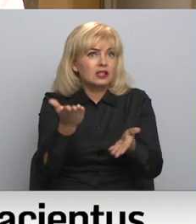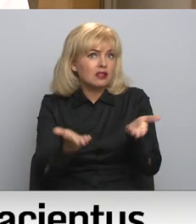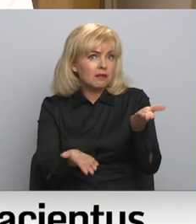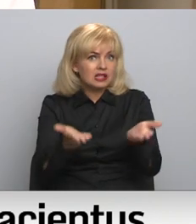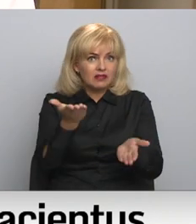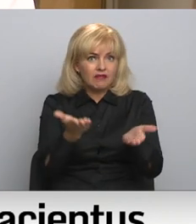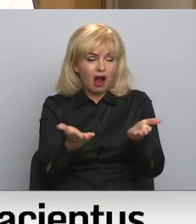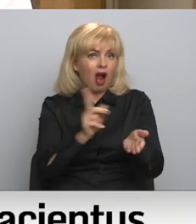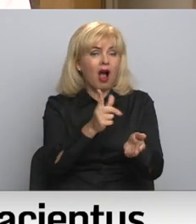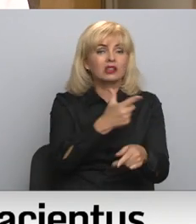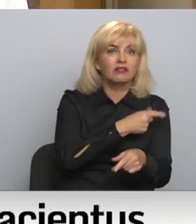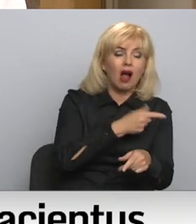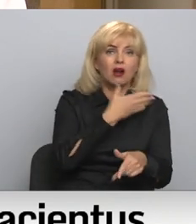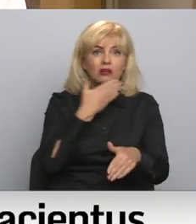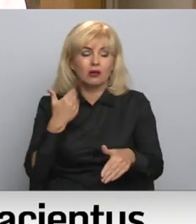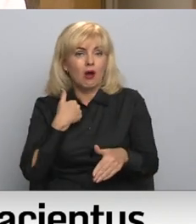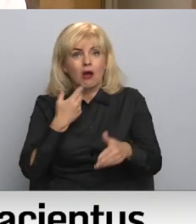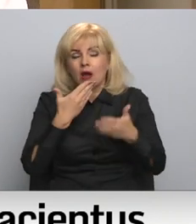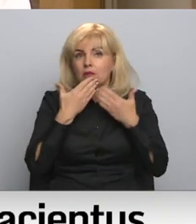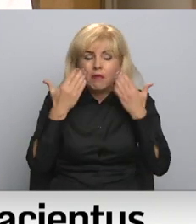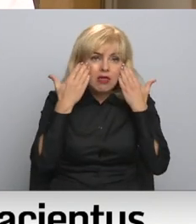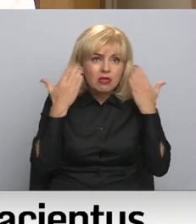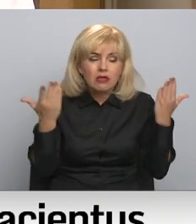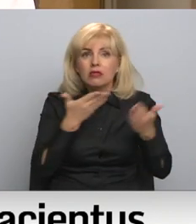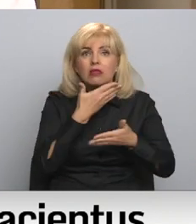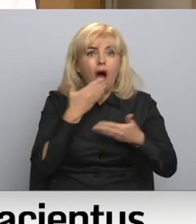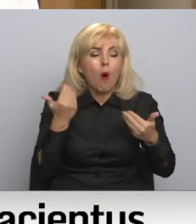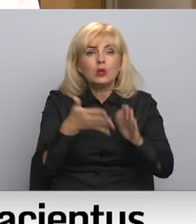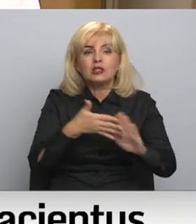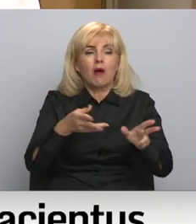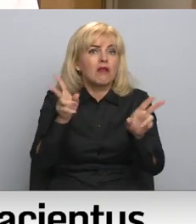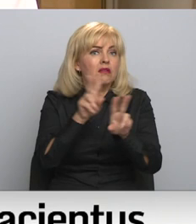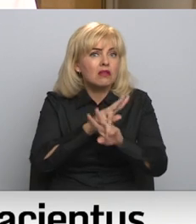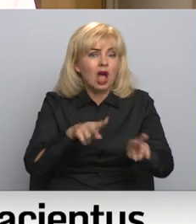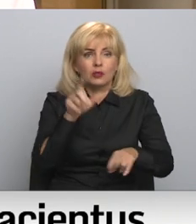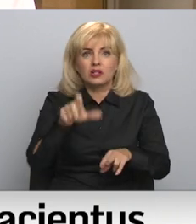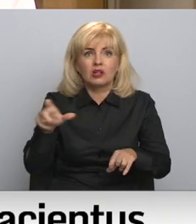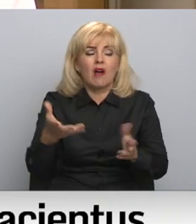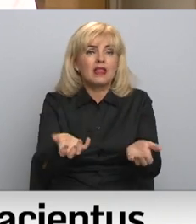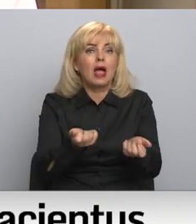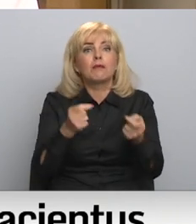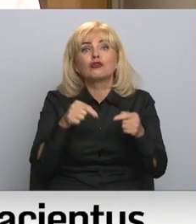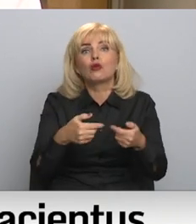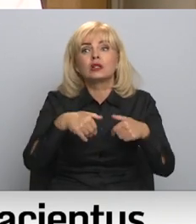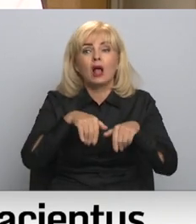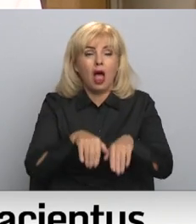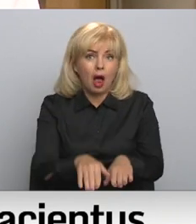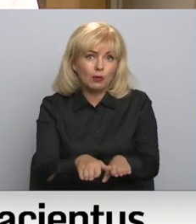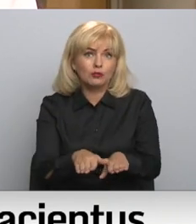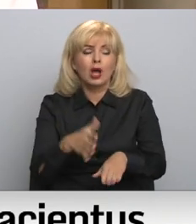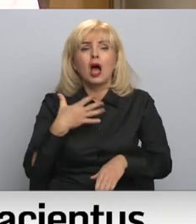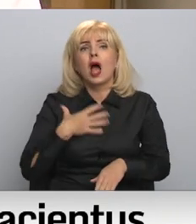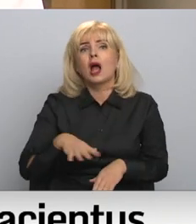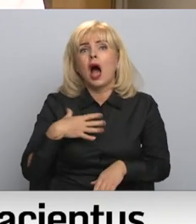īstenībā. Godīgi sakot, man nav izpratni. Es nesaprotu, kāpēc cilvēki nepieņem šos lēmumus. Kāpēc arī